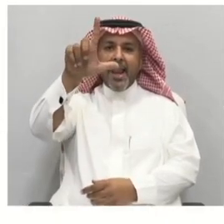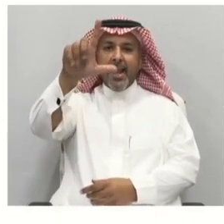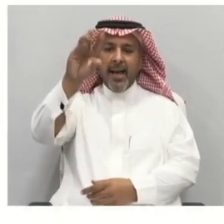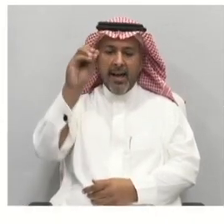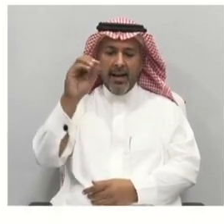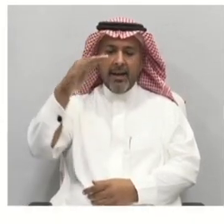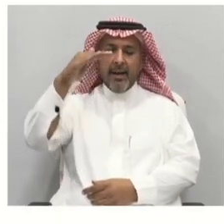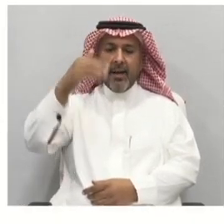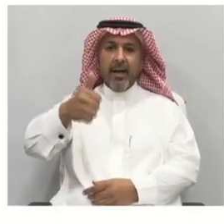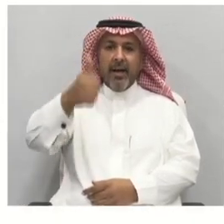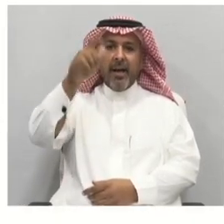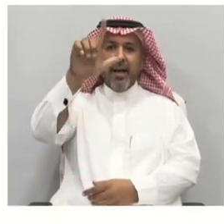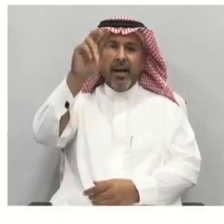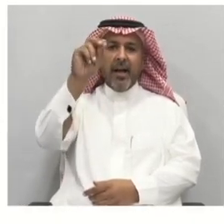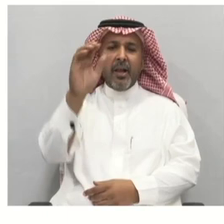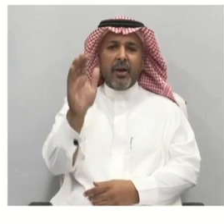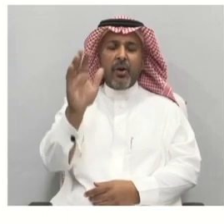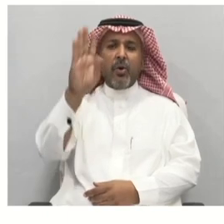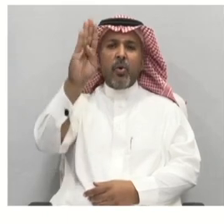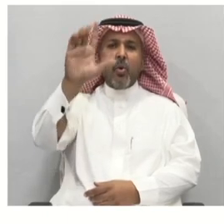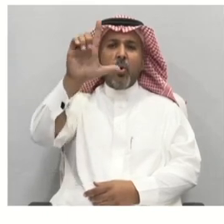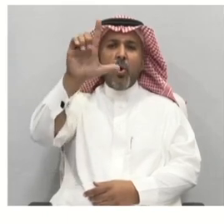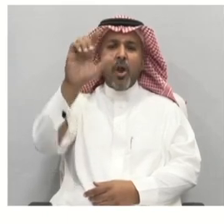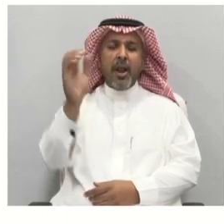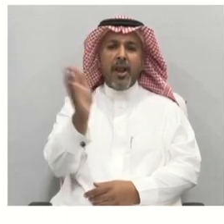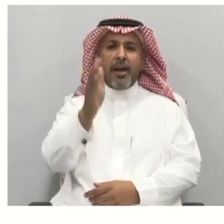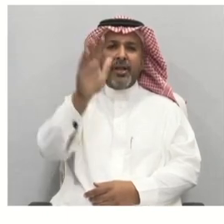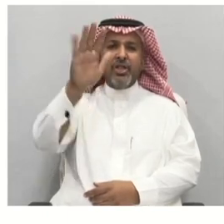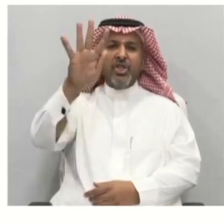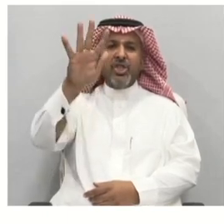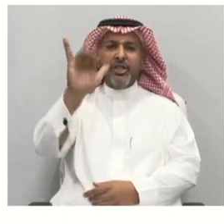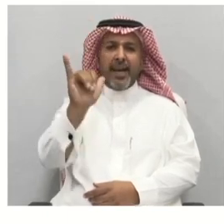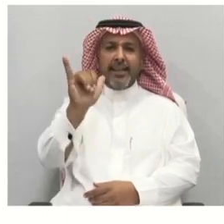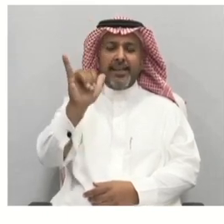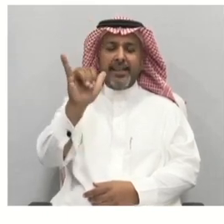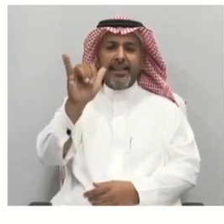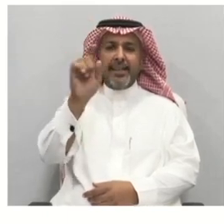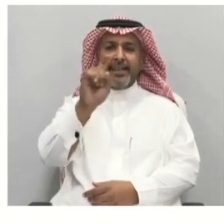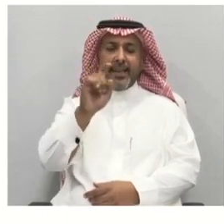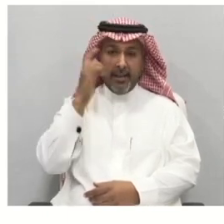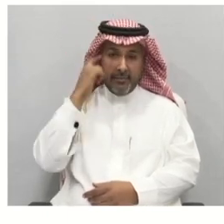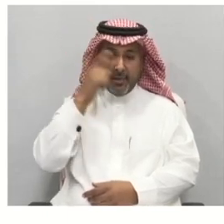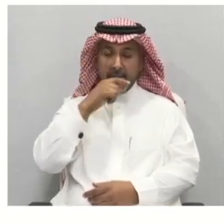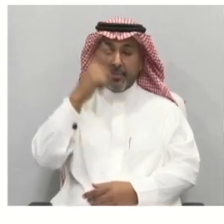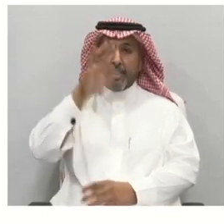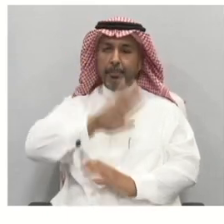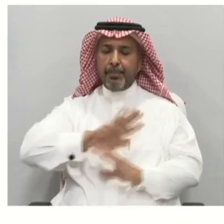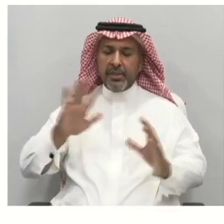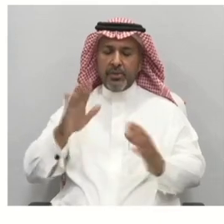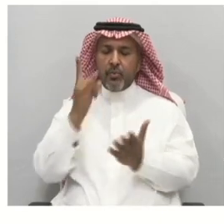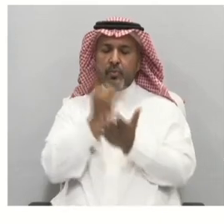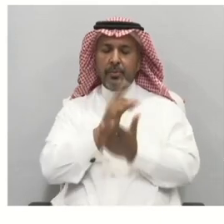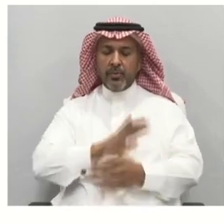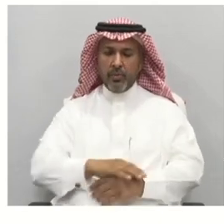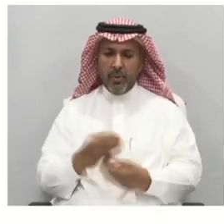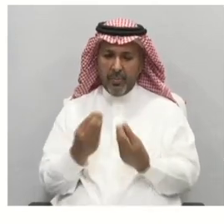الشاشه ثم ذكرنا بعد ذلك هذا السؤال المهم لماذا يستحيل ان يكون للعالم اكثر